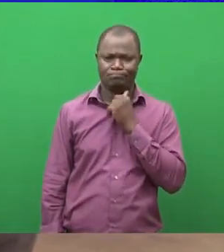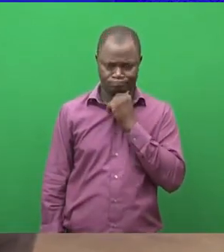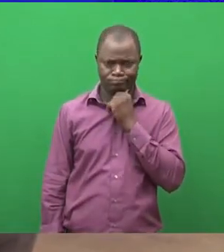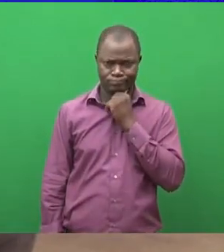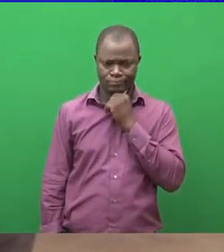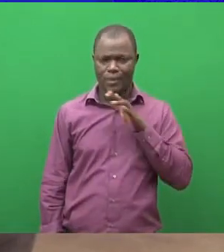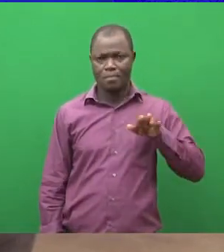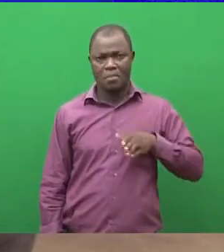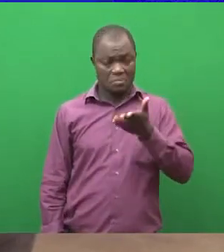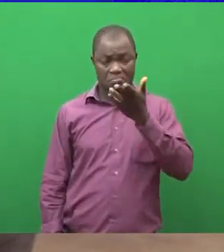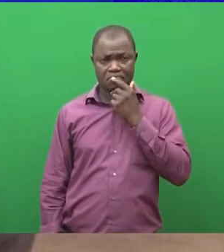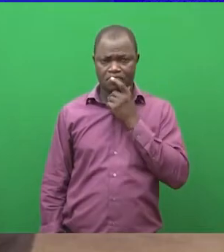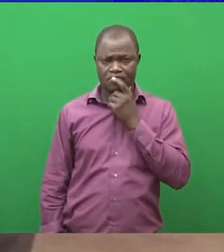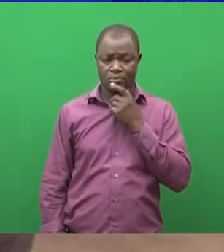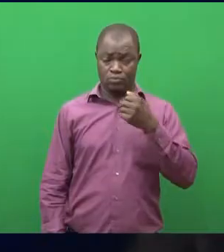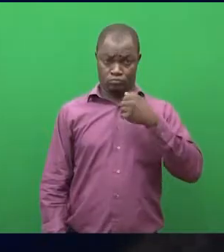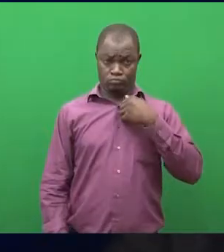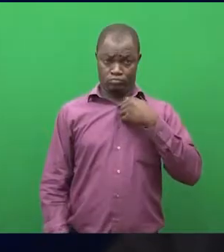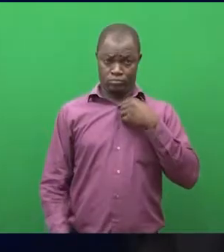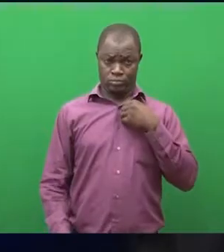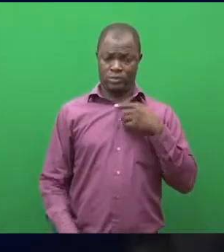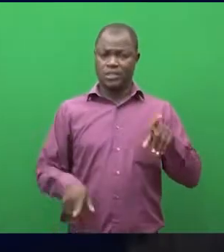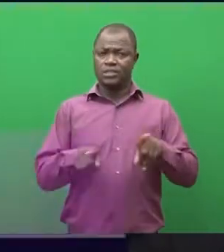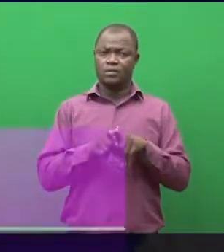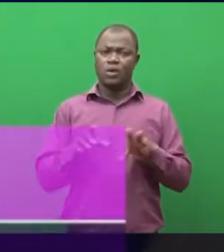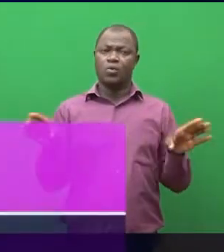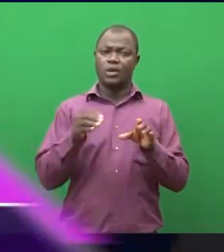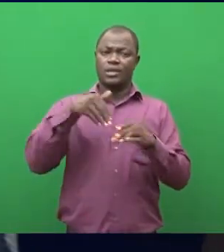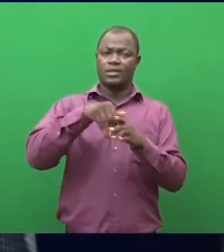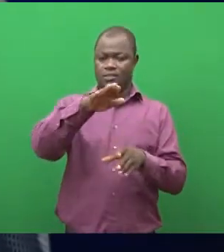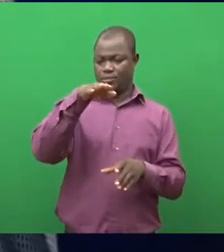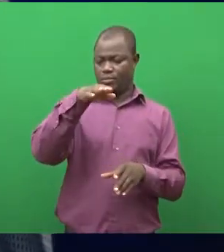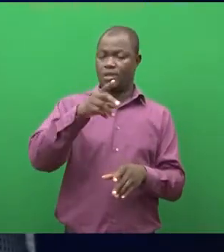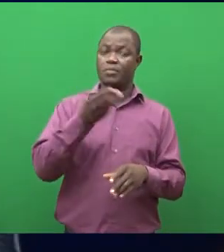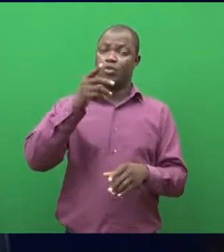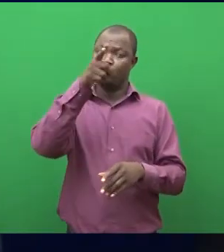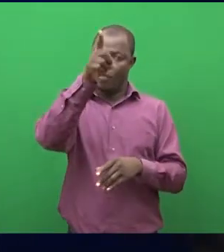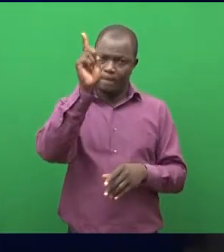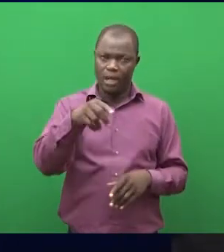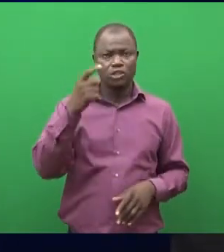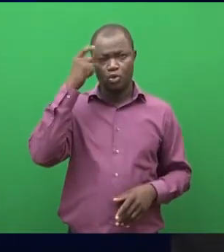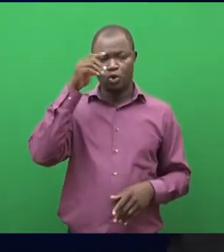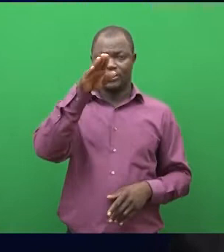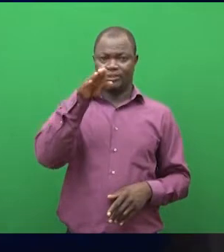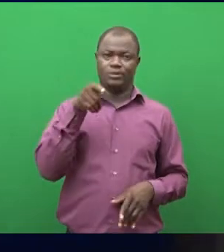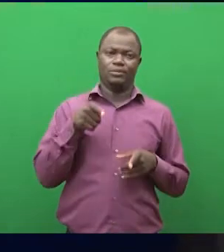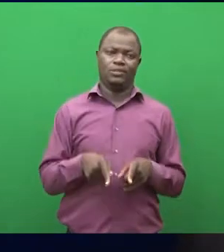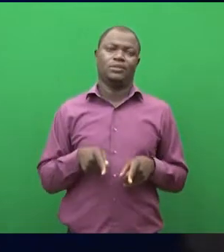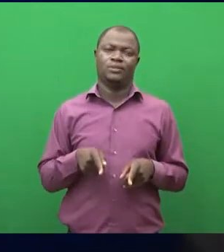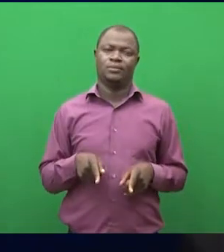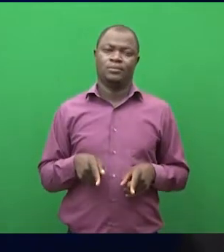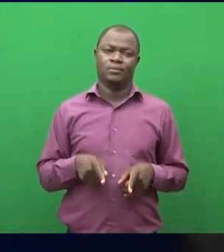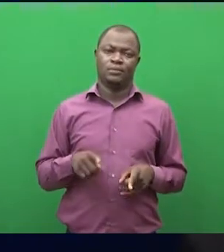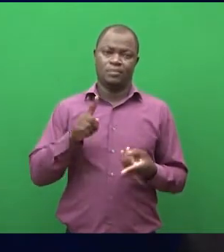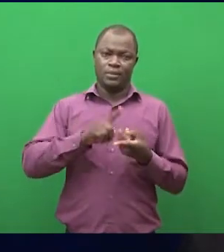Mai. Mai Chisamba, isusu sema operators tiri kuti kumhuri yeZimbabwe ziva Zimbabwe yako. No yo Zimbabwe.